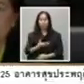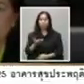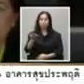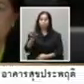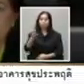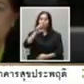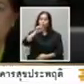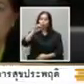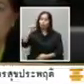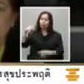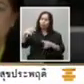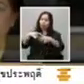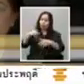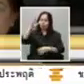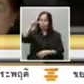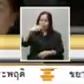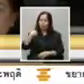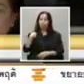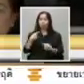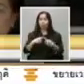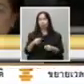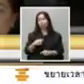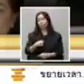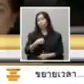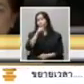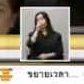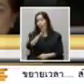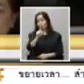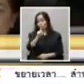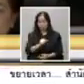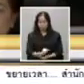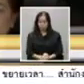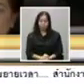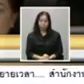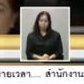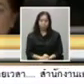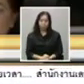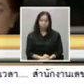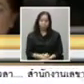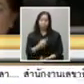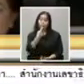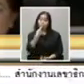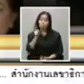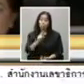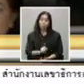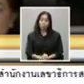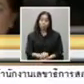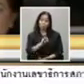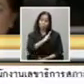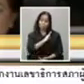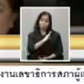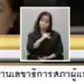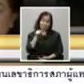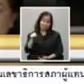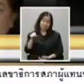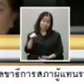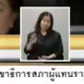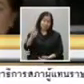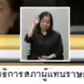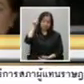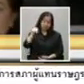ธิ์แล้วก็นั่งฟังอยู่แต่ว่าต้องกราบเรียนนะครับว่าการที่บอกว่าสมาชิกท่านสักครู่ที่ขึ้นประท้